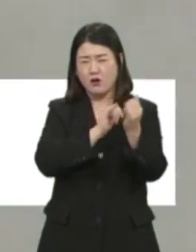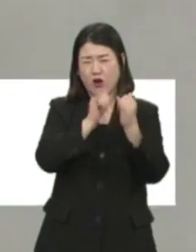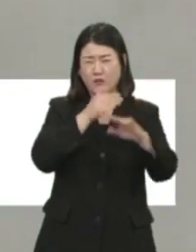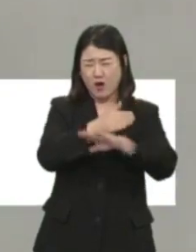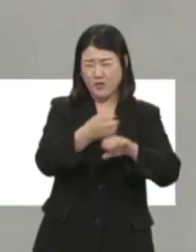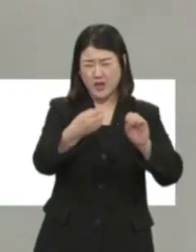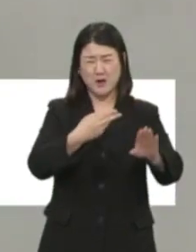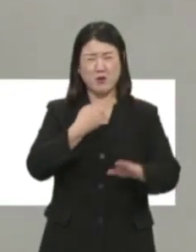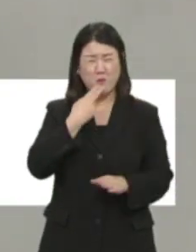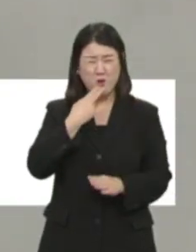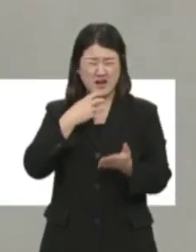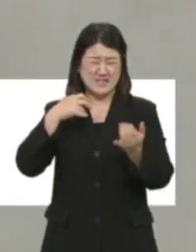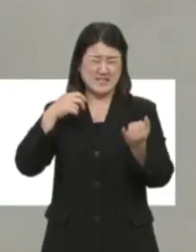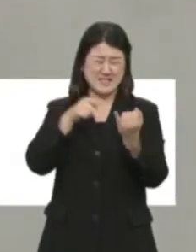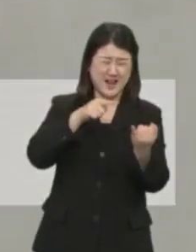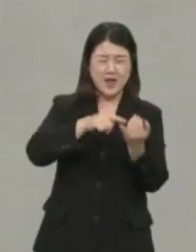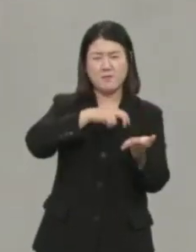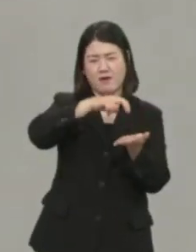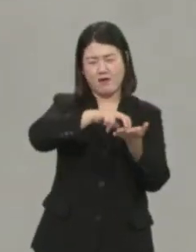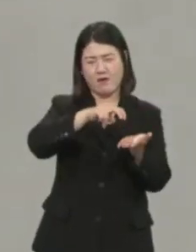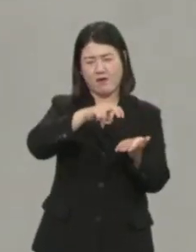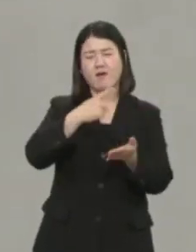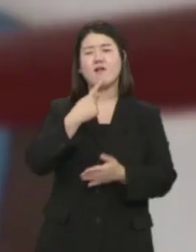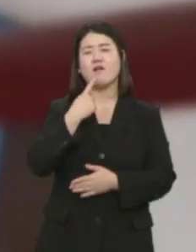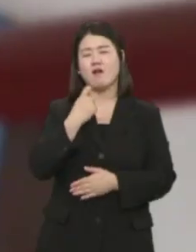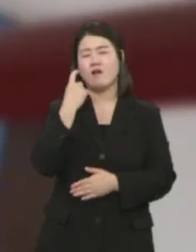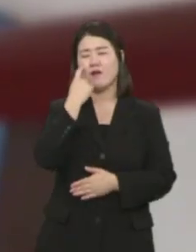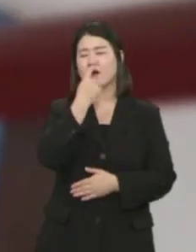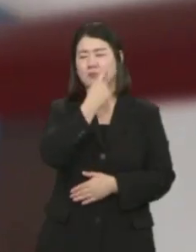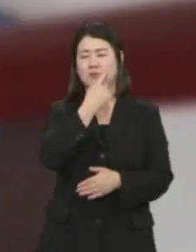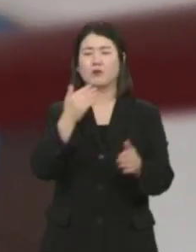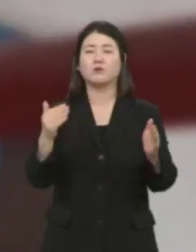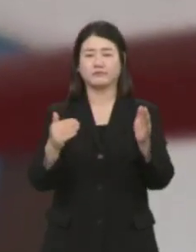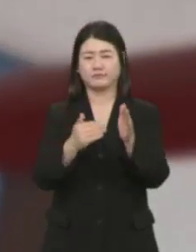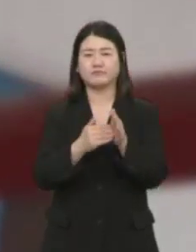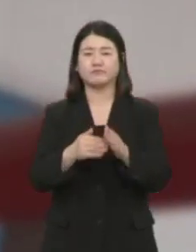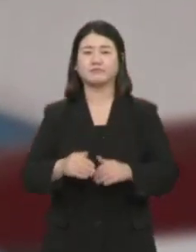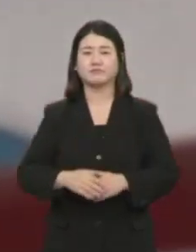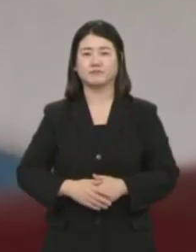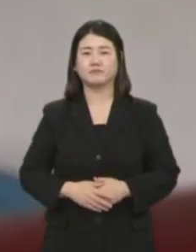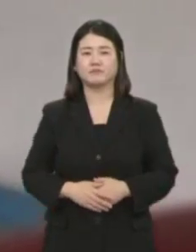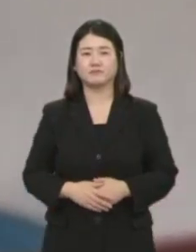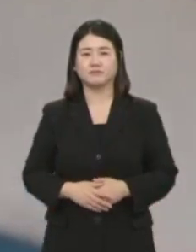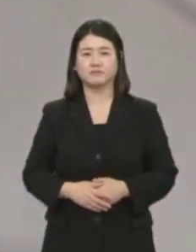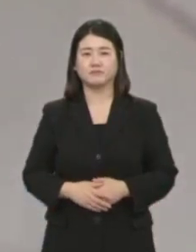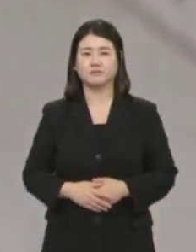연락이 늦거나 대답이 없으면 살해하겠다는 메시지 등을 보냈는 등 협박한 것으로 조사됐습니다